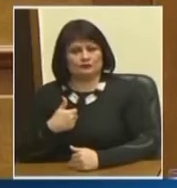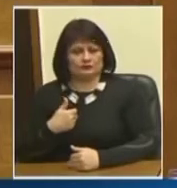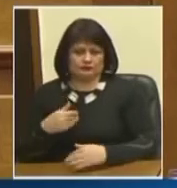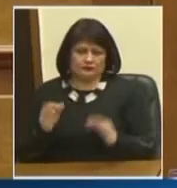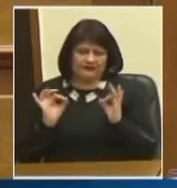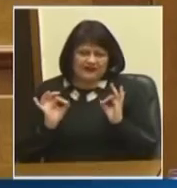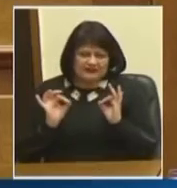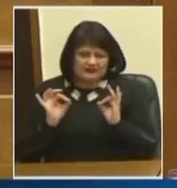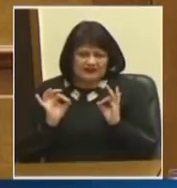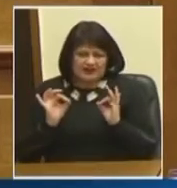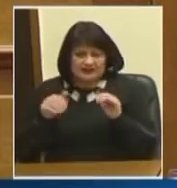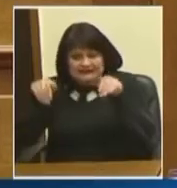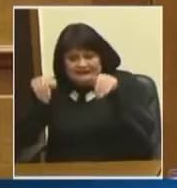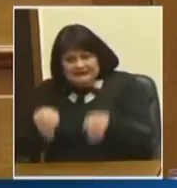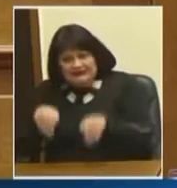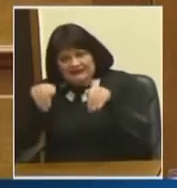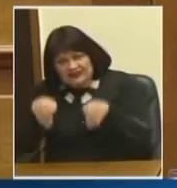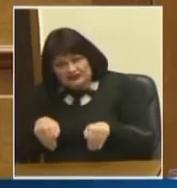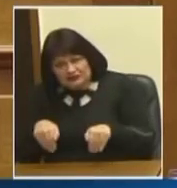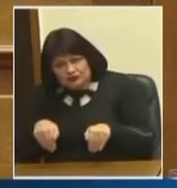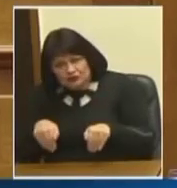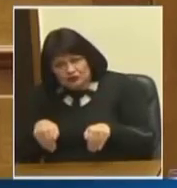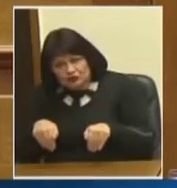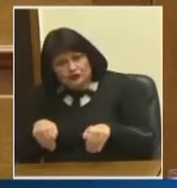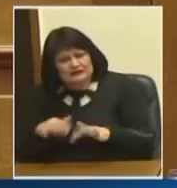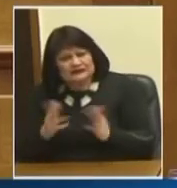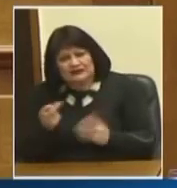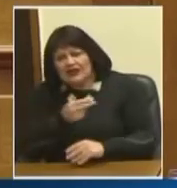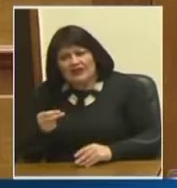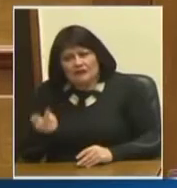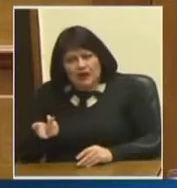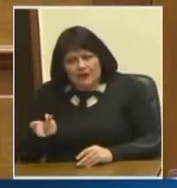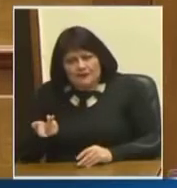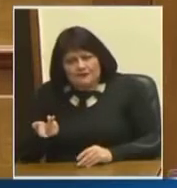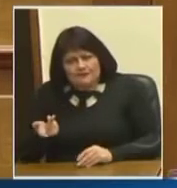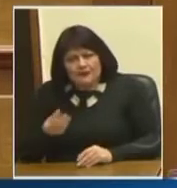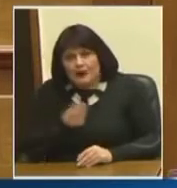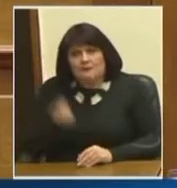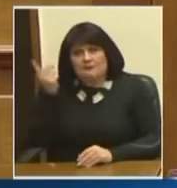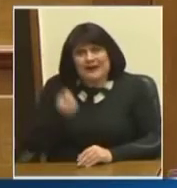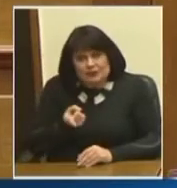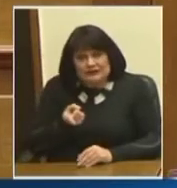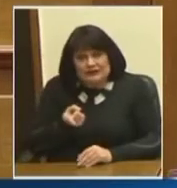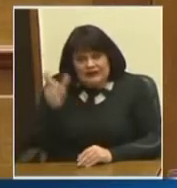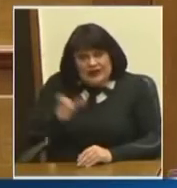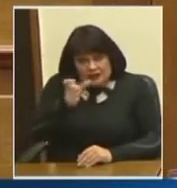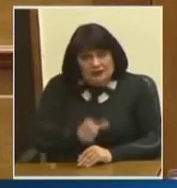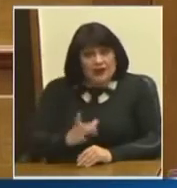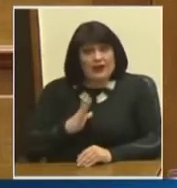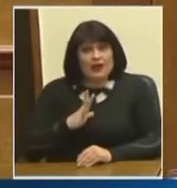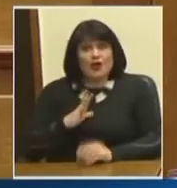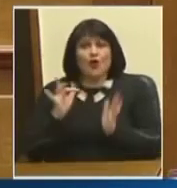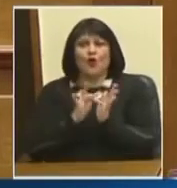φυσικά με σεβασμό στο γεγονός ότι η πλειοψηφία των συμπολιτών μας